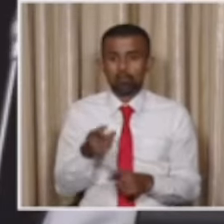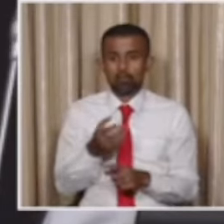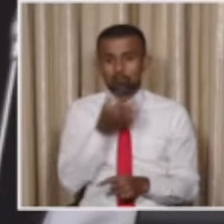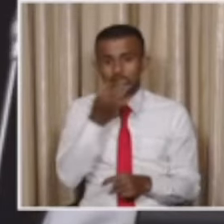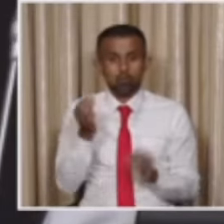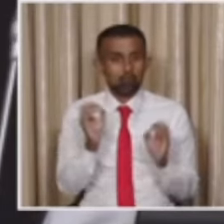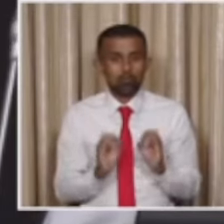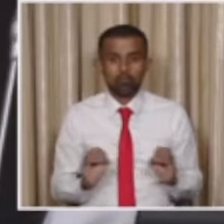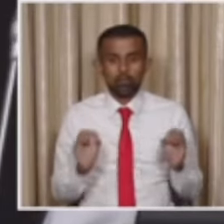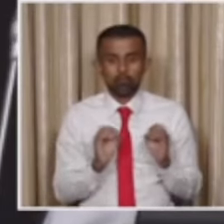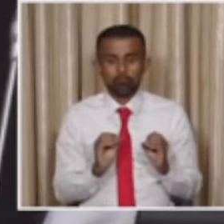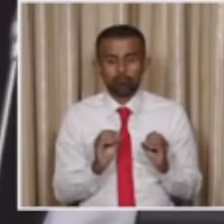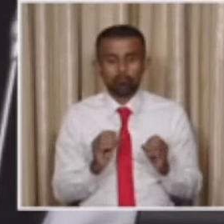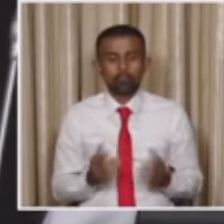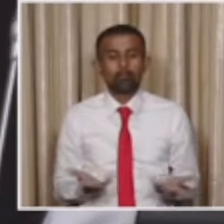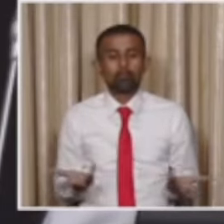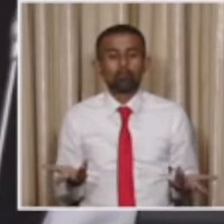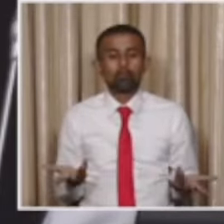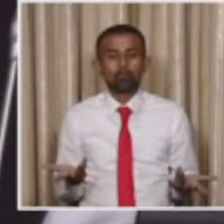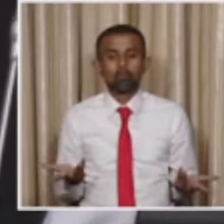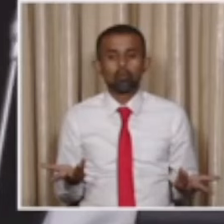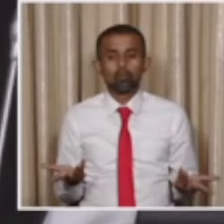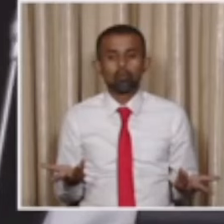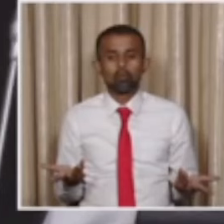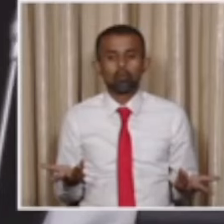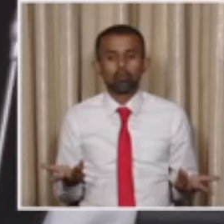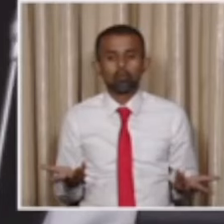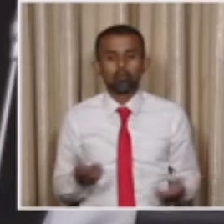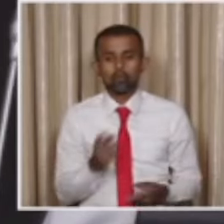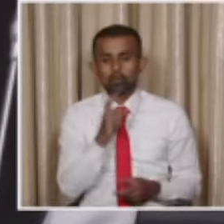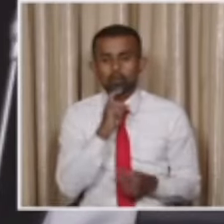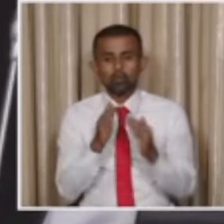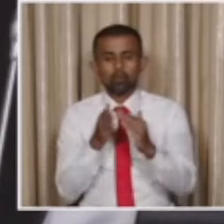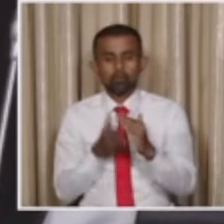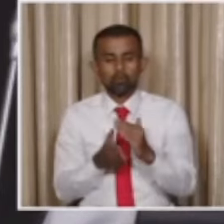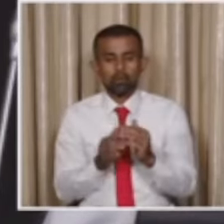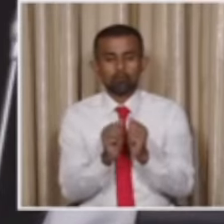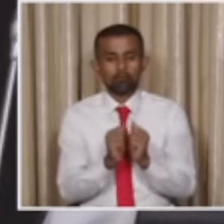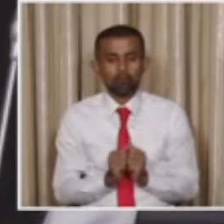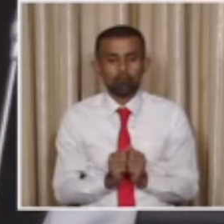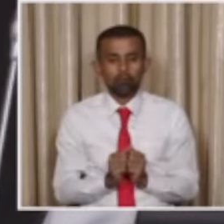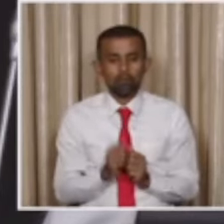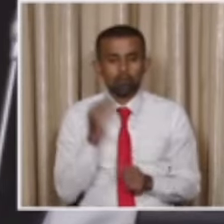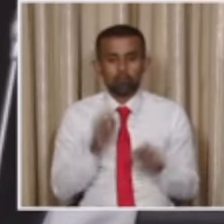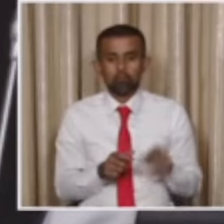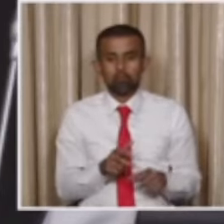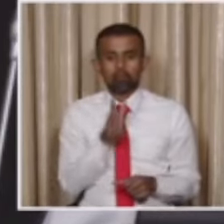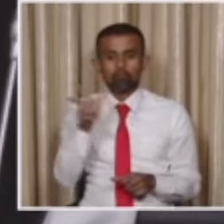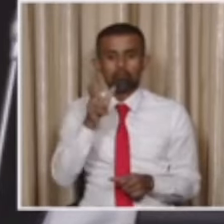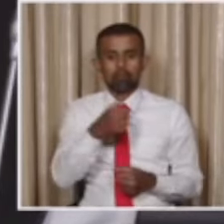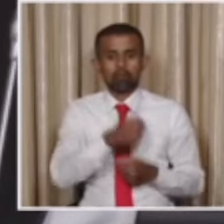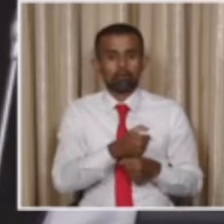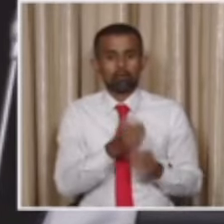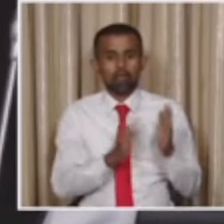කරලා නැහැ. දැන් මොකද්ද මේ වෙන්නේ ගරු කතානායකතුමනි? මේ අධිකරණවල කරන දේවල් වලට මිනිස්සු බනින්නේ ආණ්ඩුවටයි